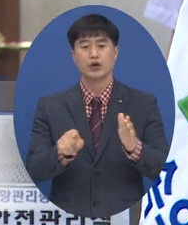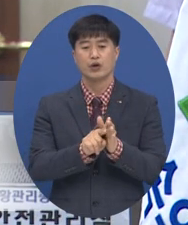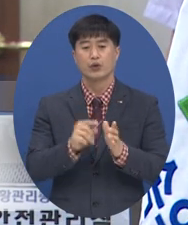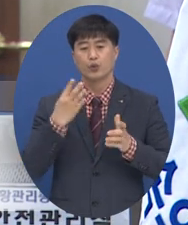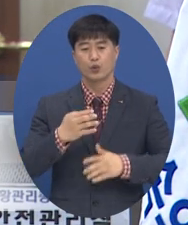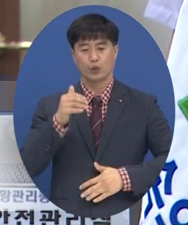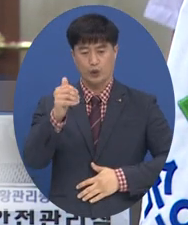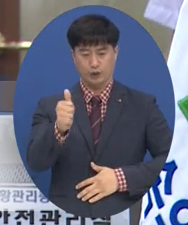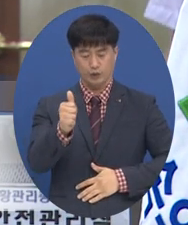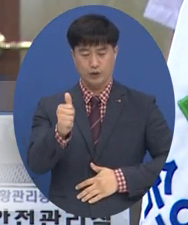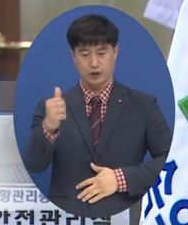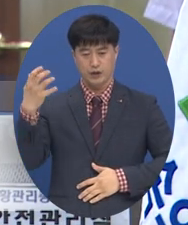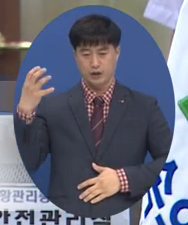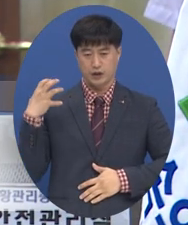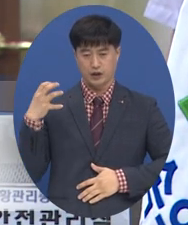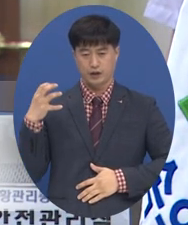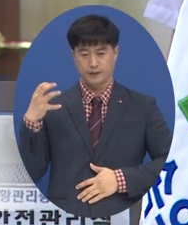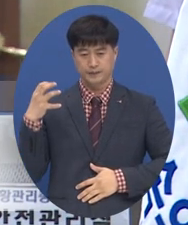시책의 구현을 위하여